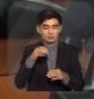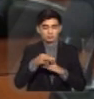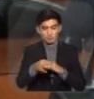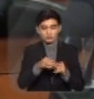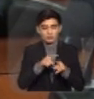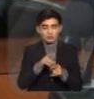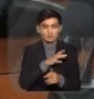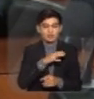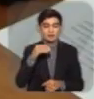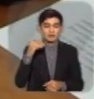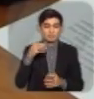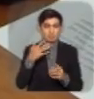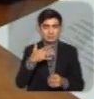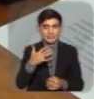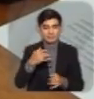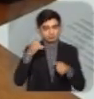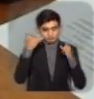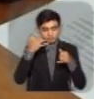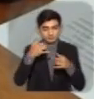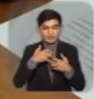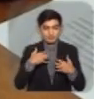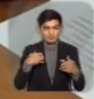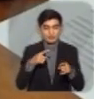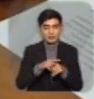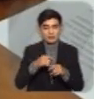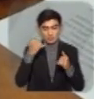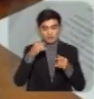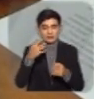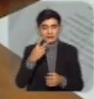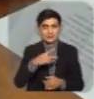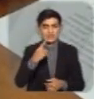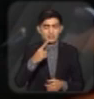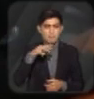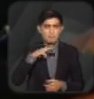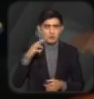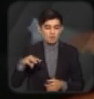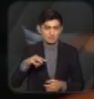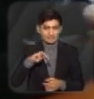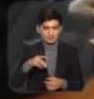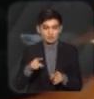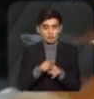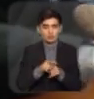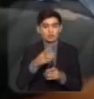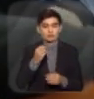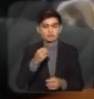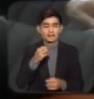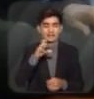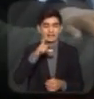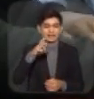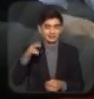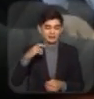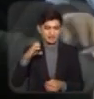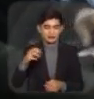50 голов породистых коров обошлись ему в 31 миллион тенге ндс за них составил 3 миллиона семьсот двадцать